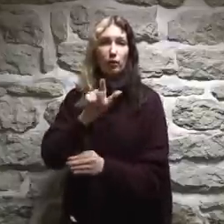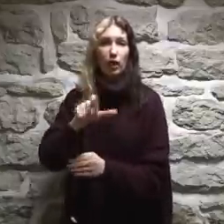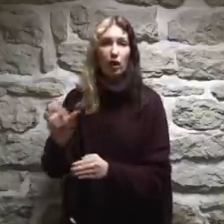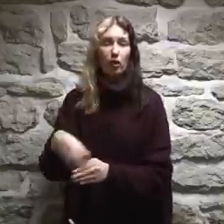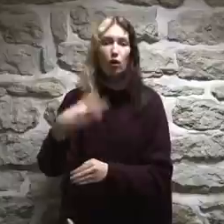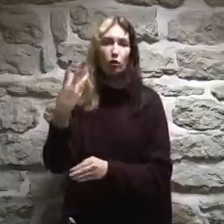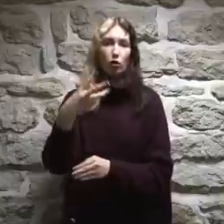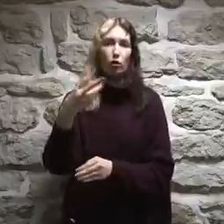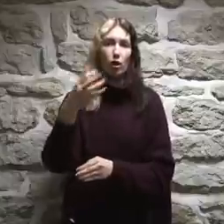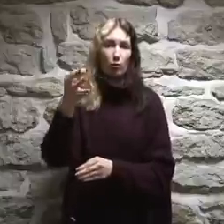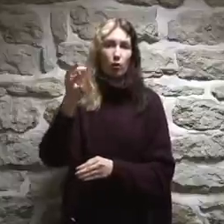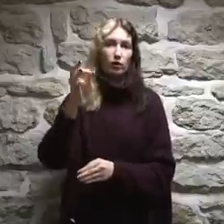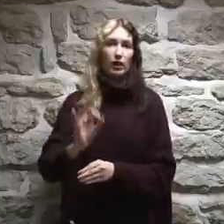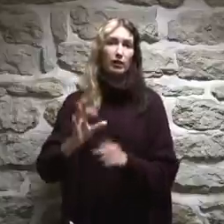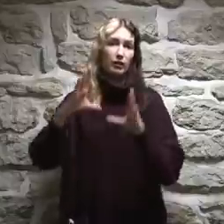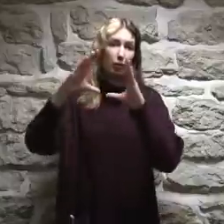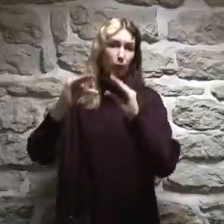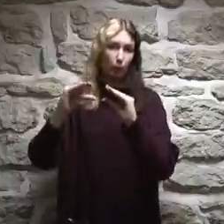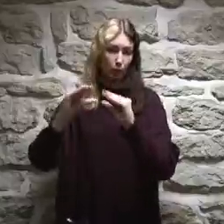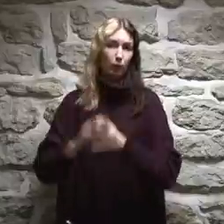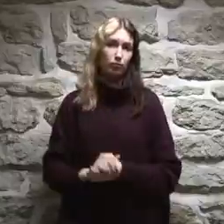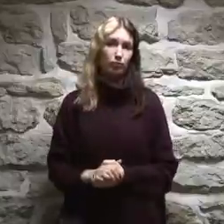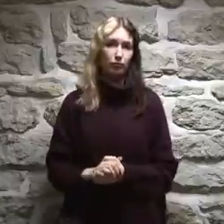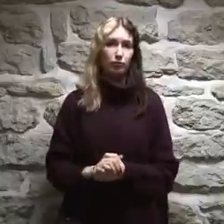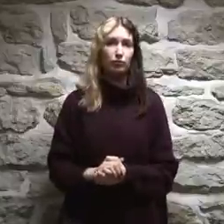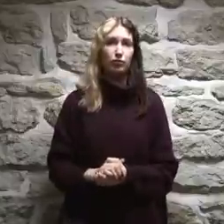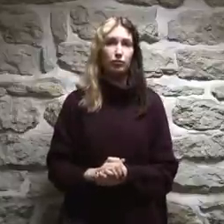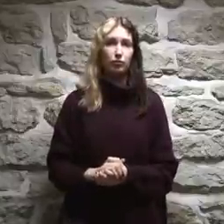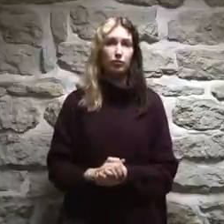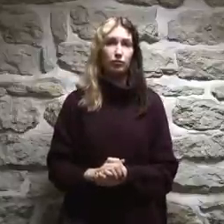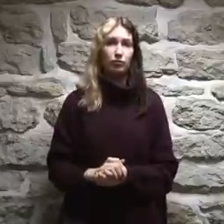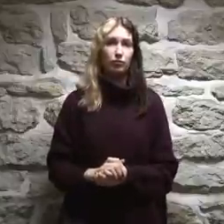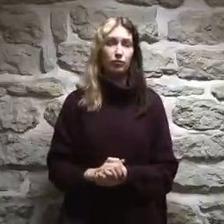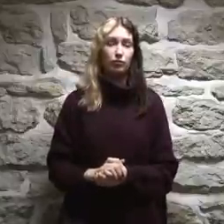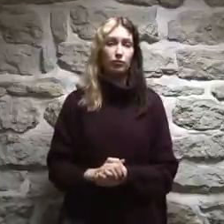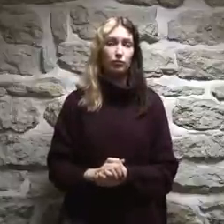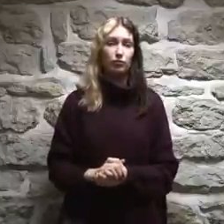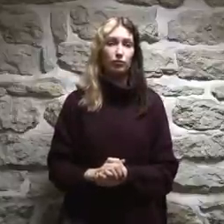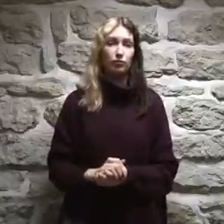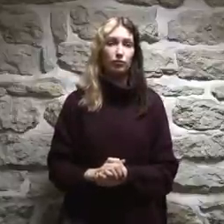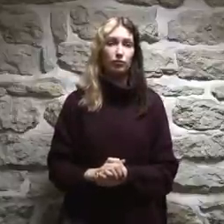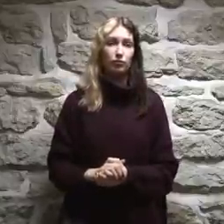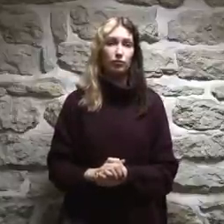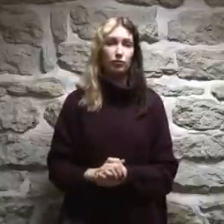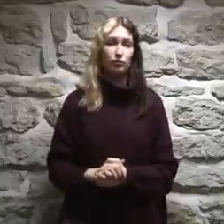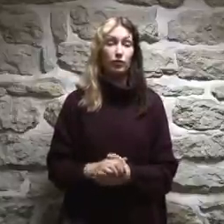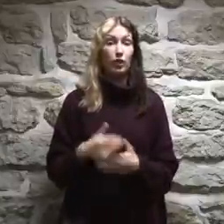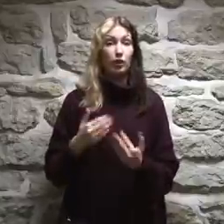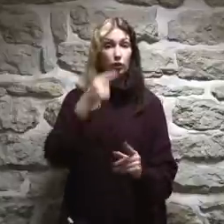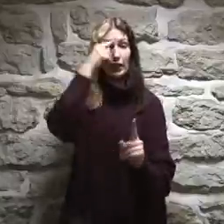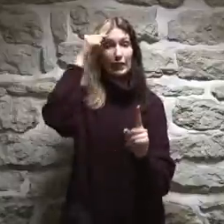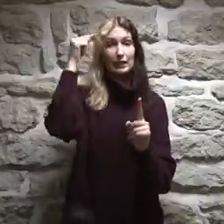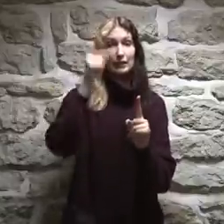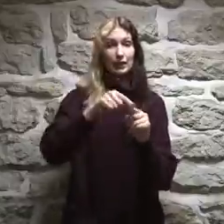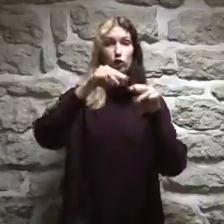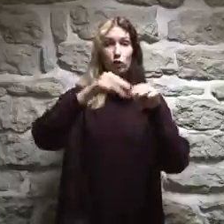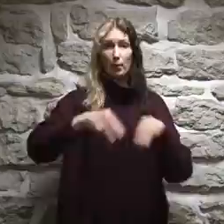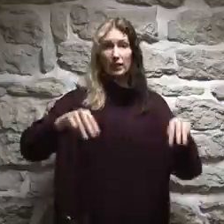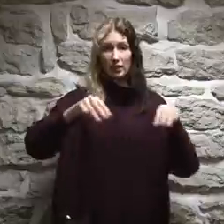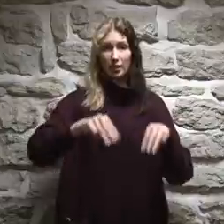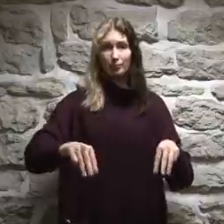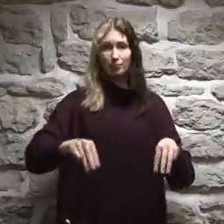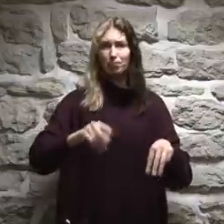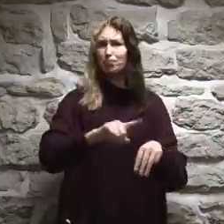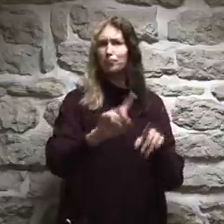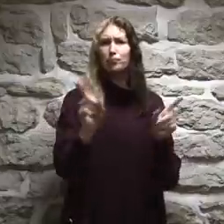30% siis madalam. Ja kui nüüd selle sihitud meetmest rääkida, siis see sihitud